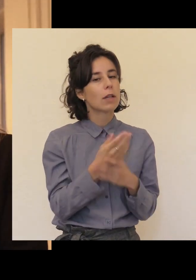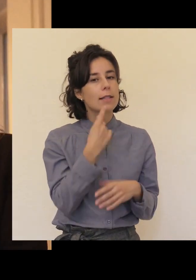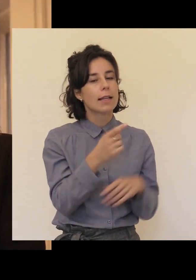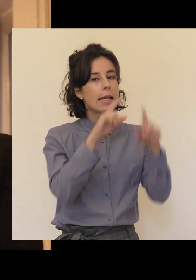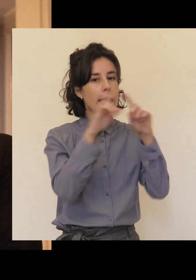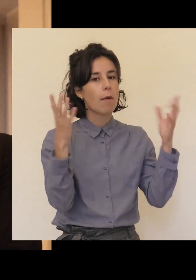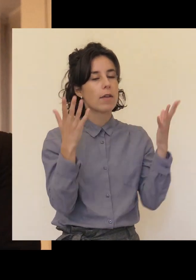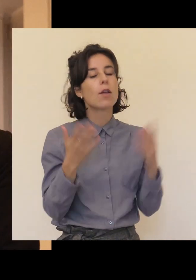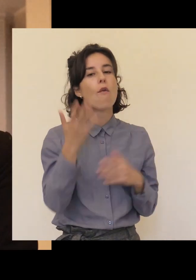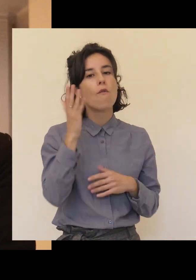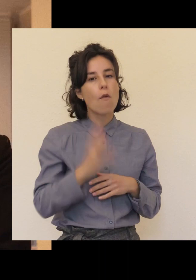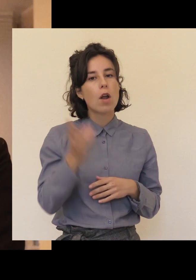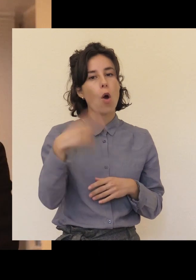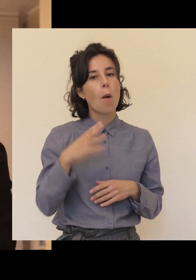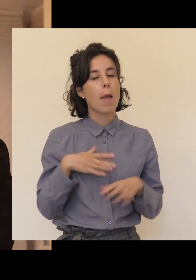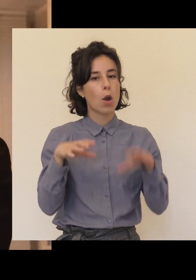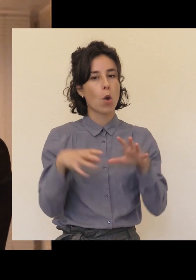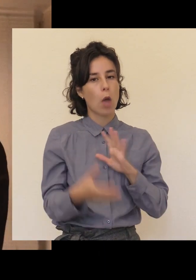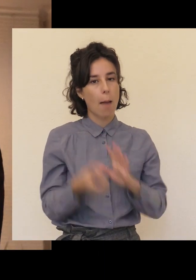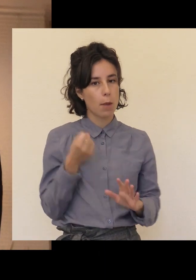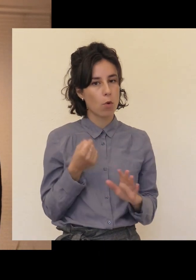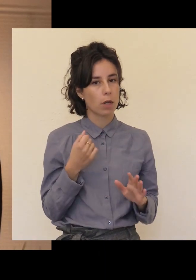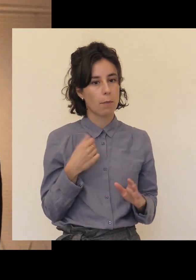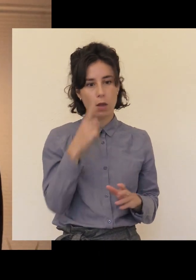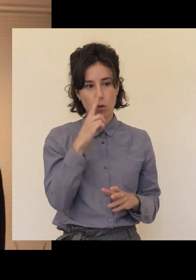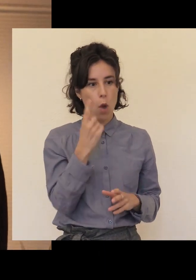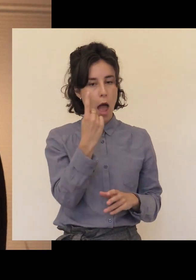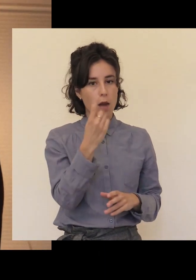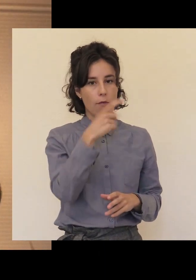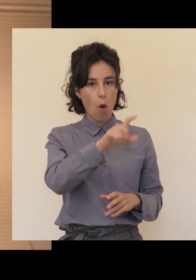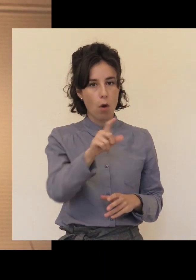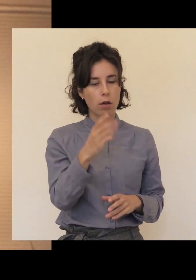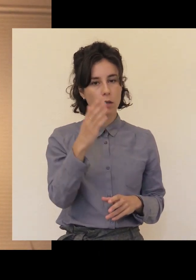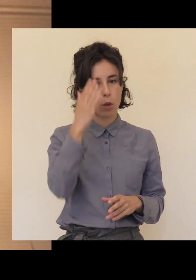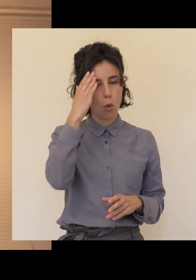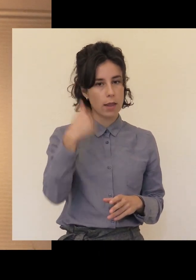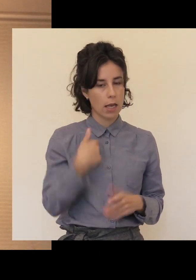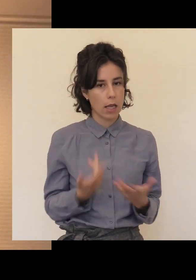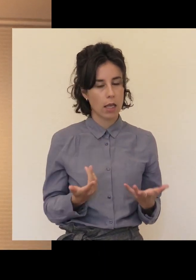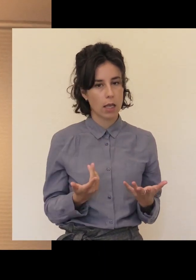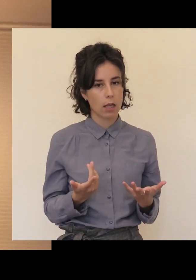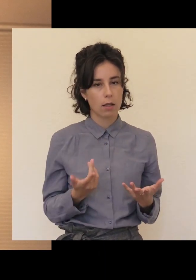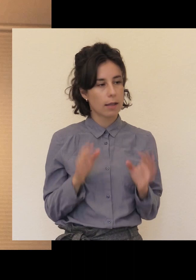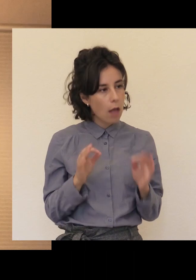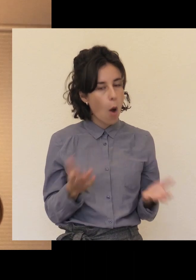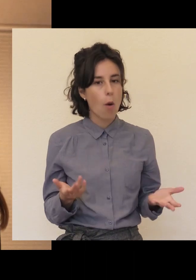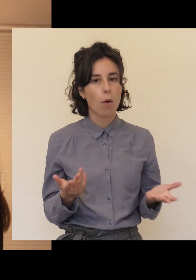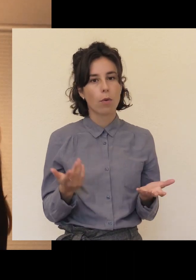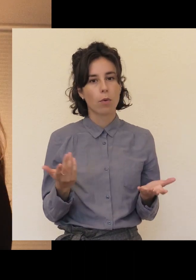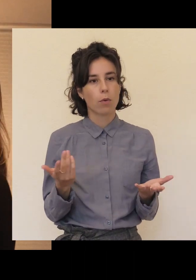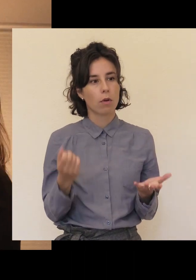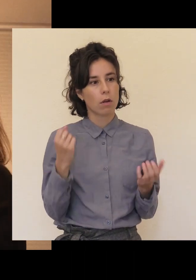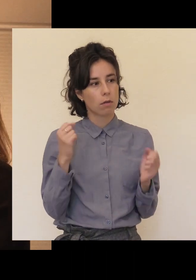500 Euro von meinem Konto abgebucht wurden, obwohl ich erst seit einer Woche Kundin bin. Genau. Können Sie mir da nicht